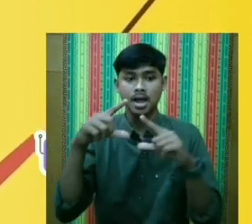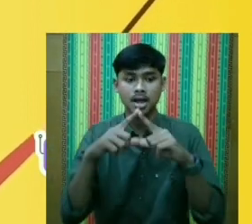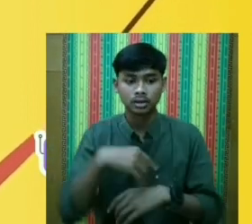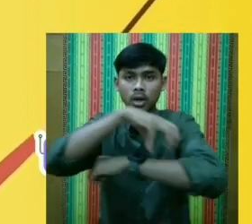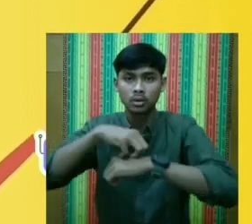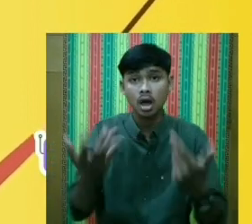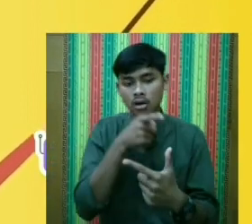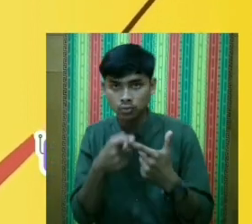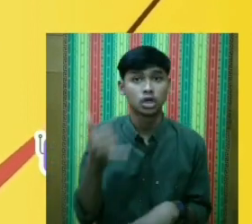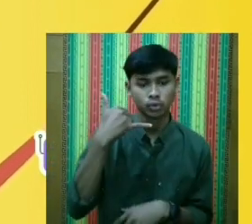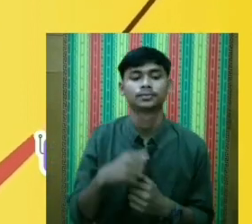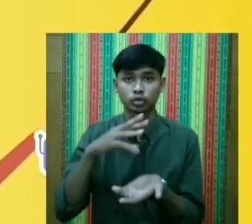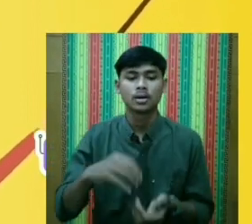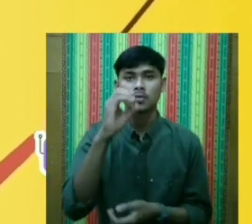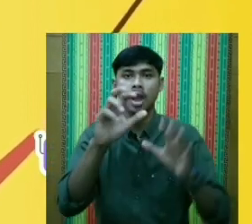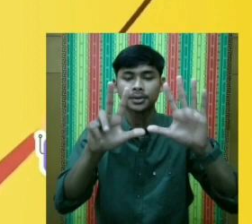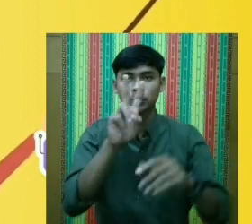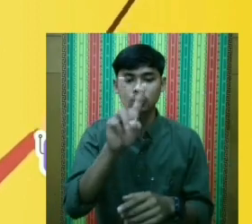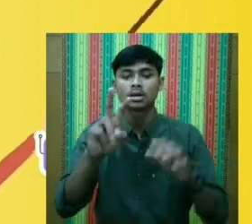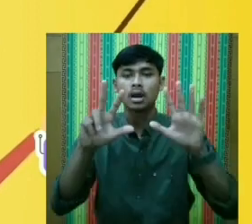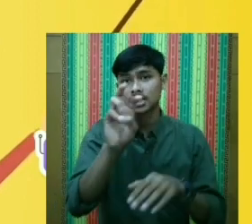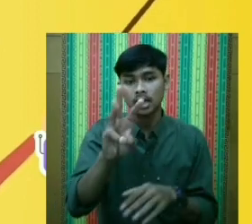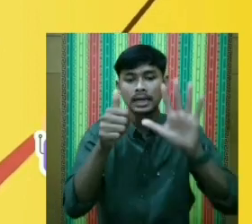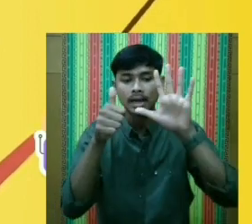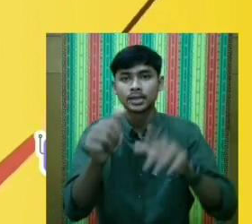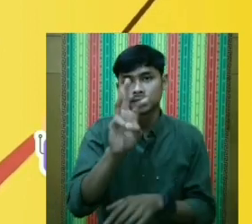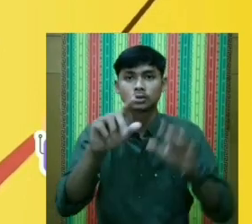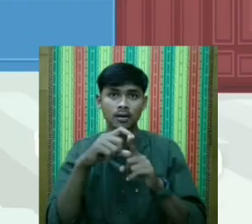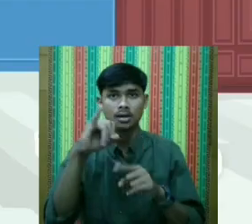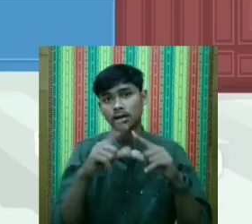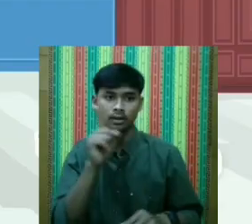8366 379